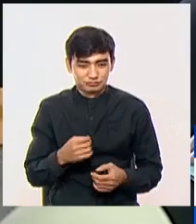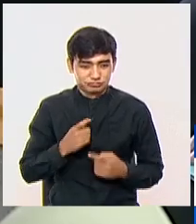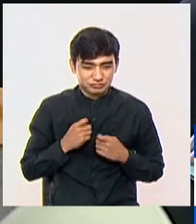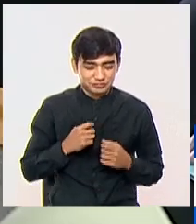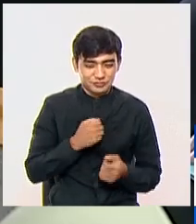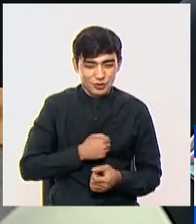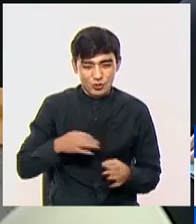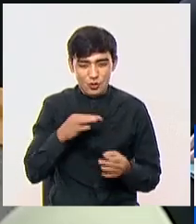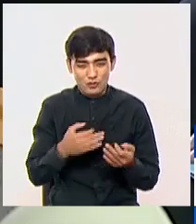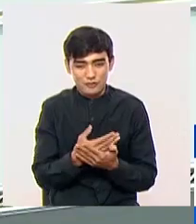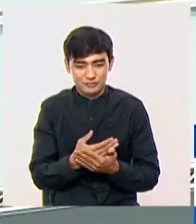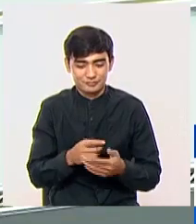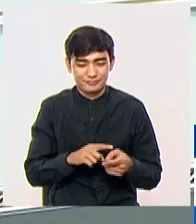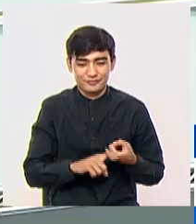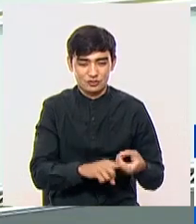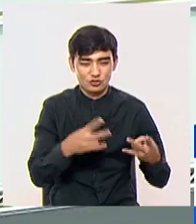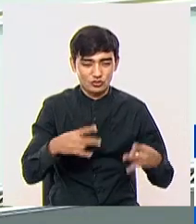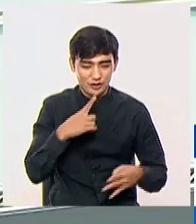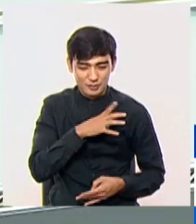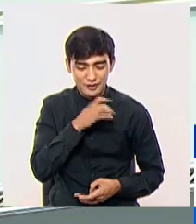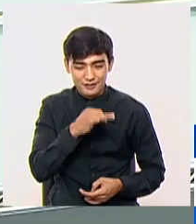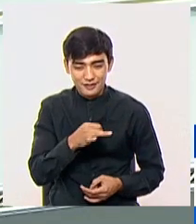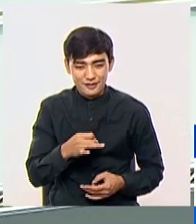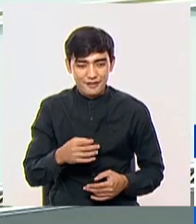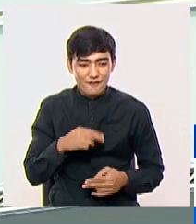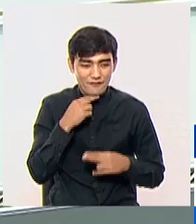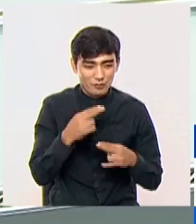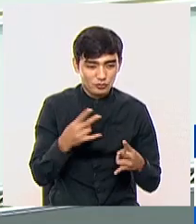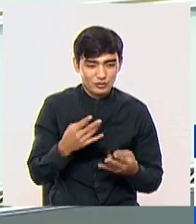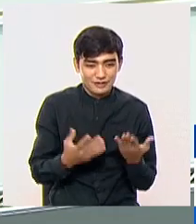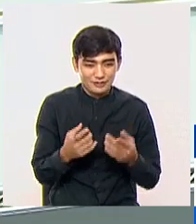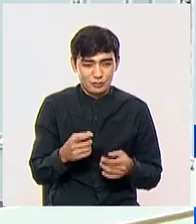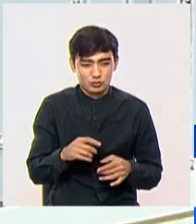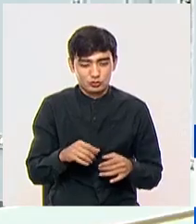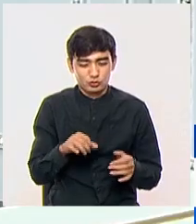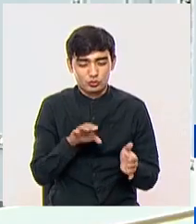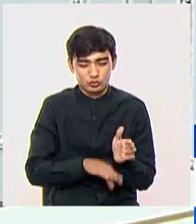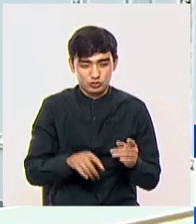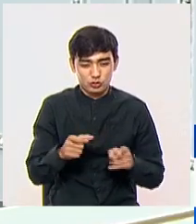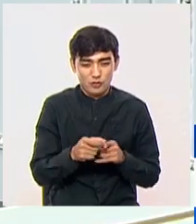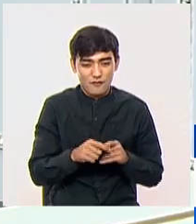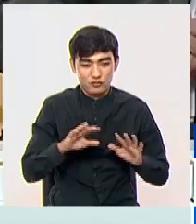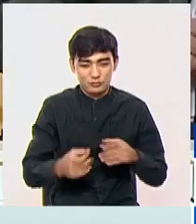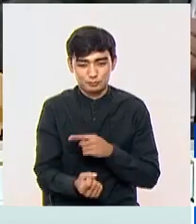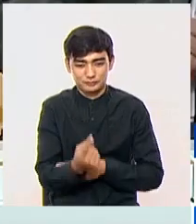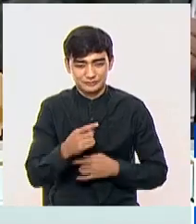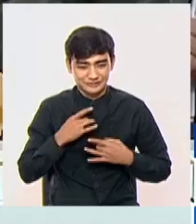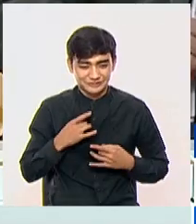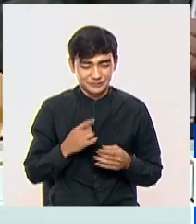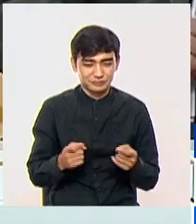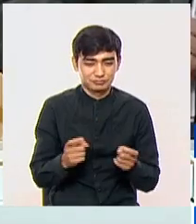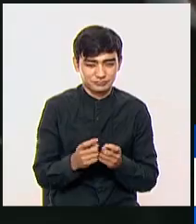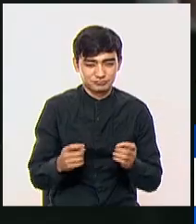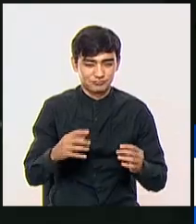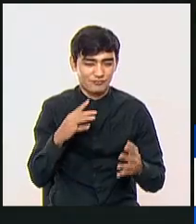в информационном пространстве. Он подчеркнул, что неосторожное слово может привести к разжиганию ненависти и межэтнической